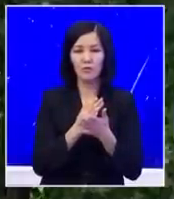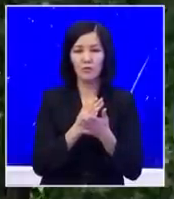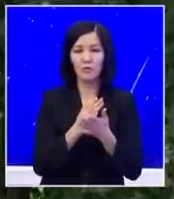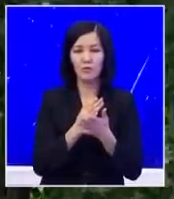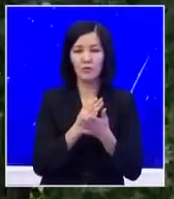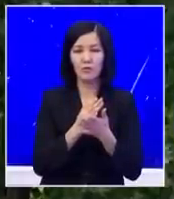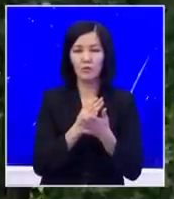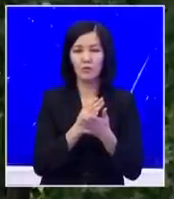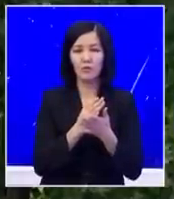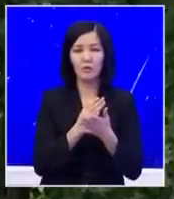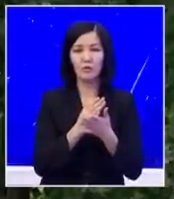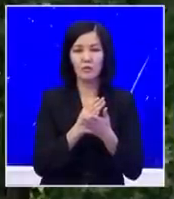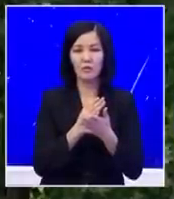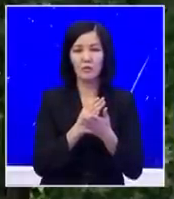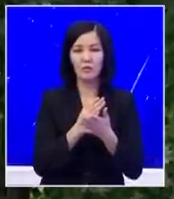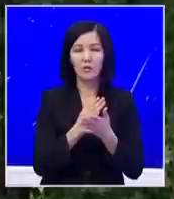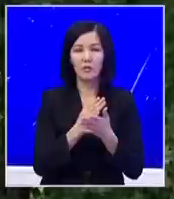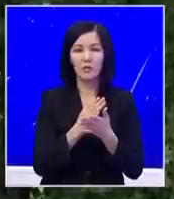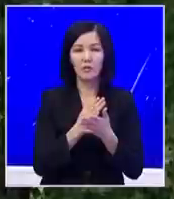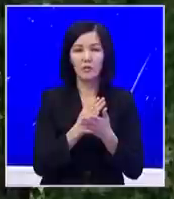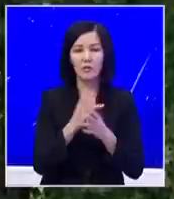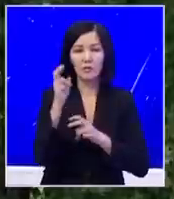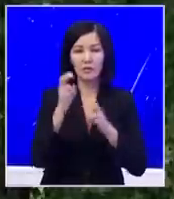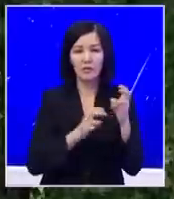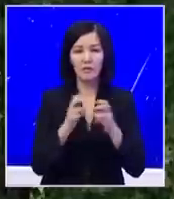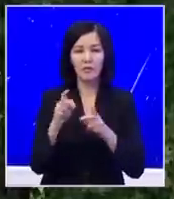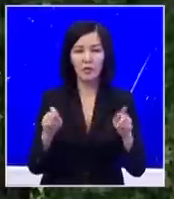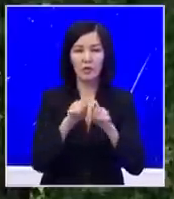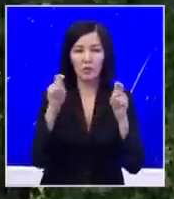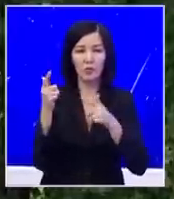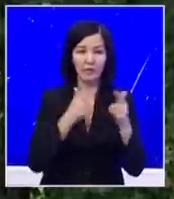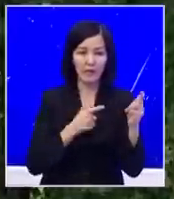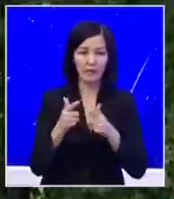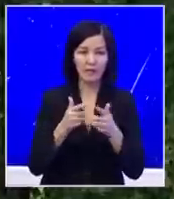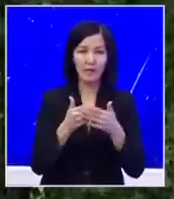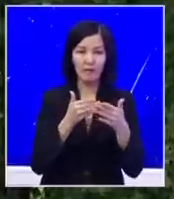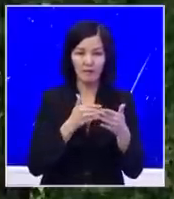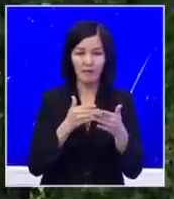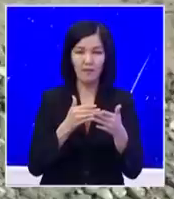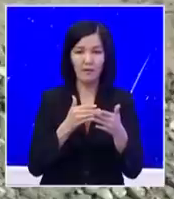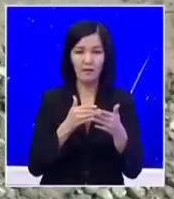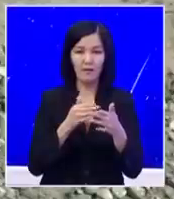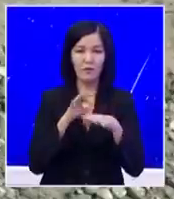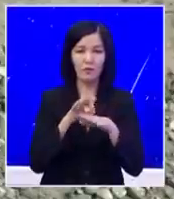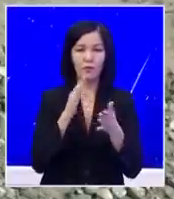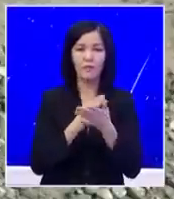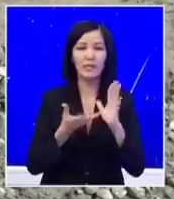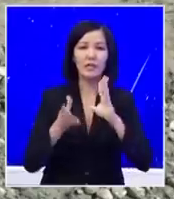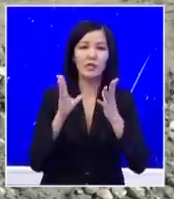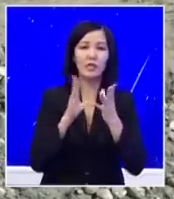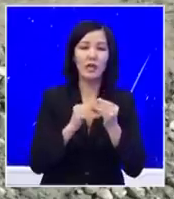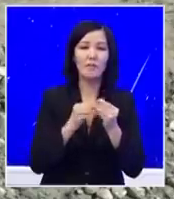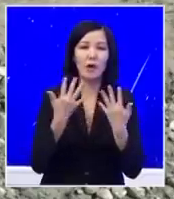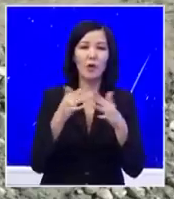тасикалық сахар сіресі дейді мысалы, соған заводты соған қосуға дайындап отырмыз, дайындық жүріп жатыр қазіргі. Жалпы ақсулық